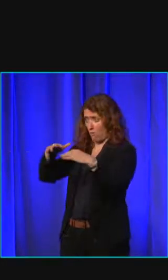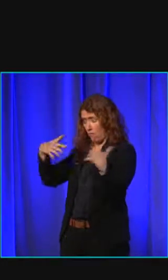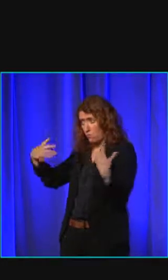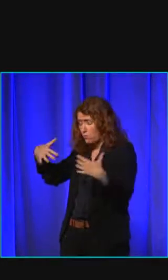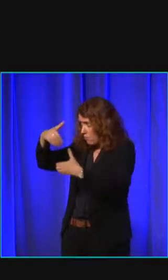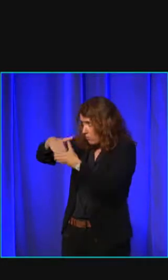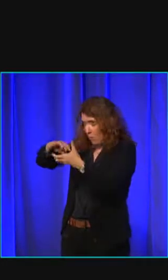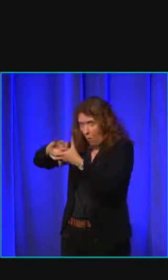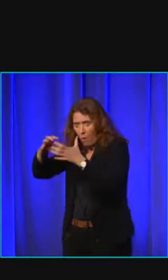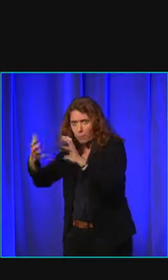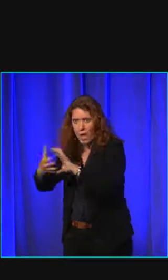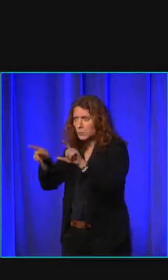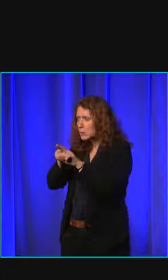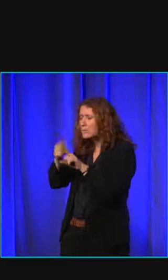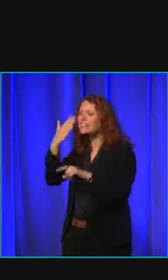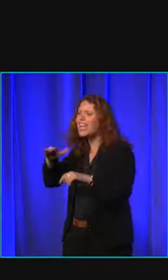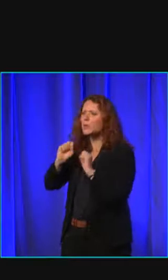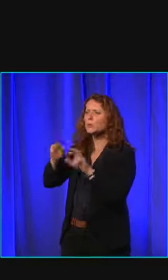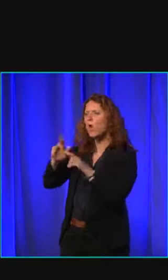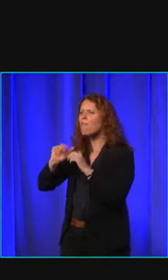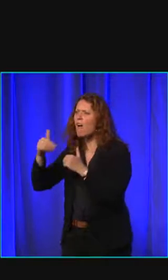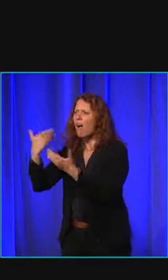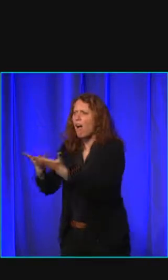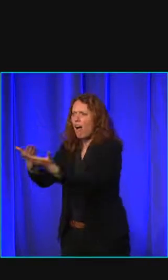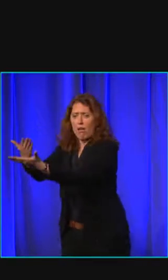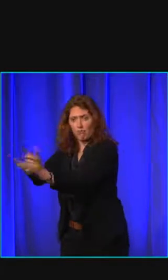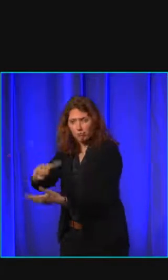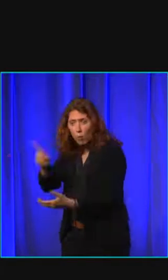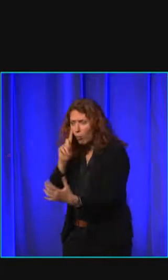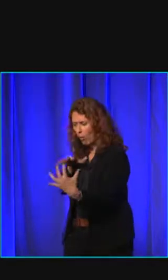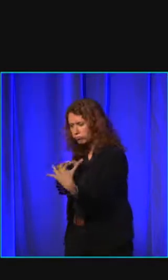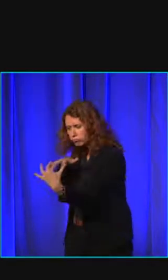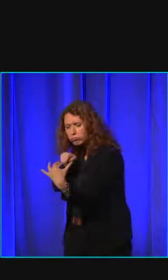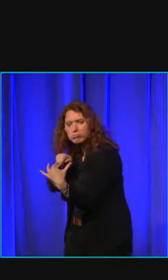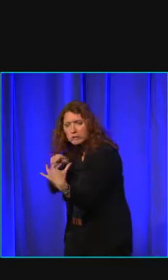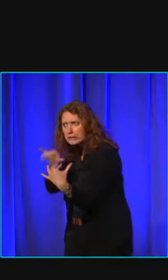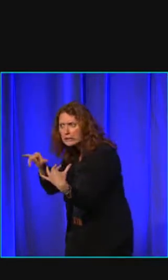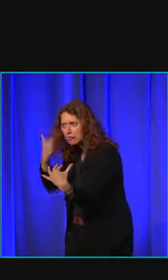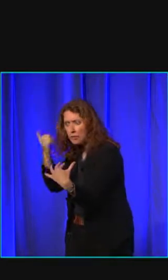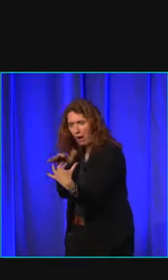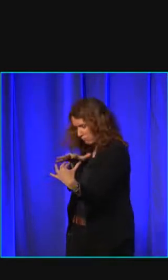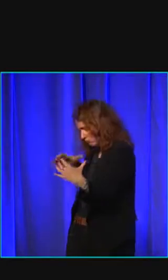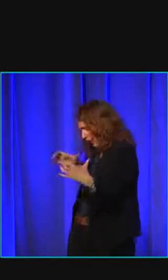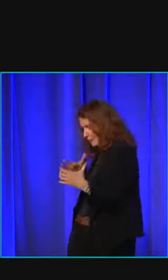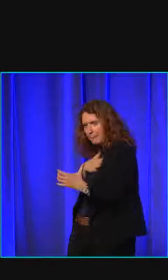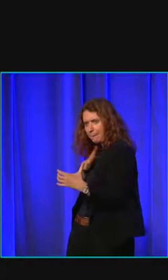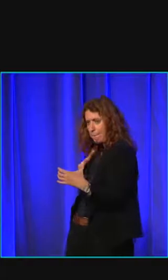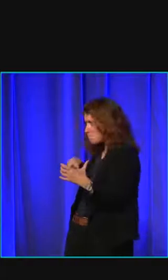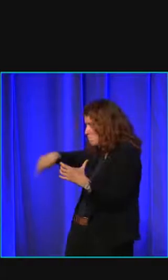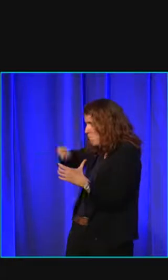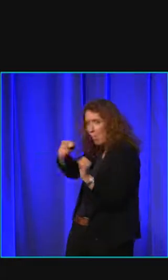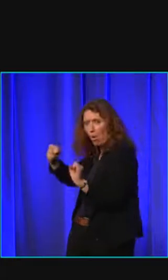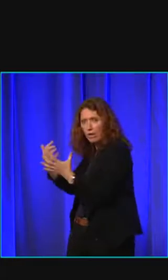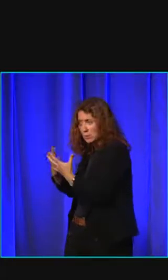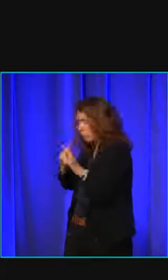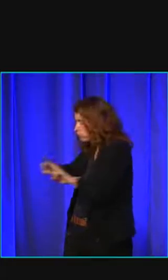complexe, très incertain, incertitude de la part de leurs adversaires, mais également de la part des partenaires. Et ils doivent prendre des décisions.